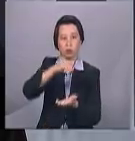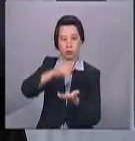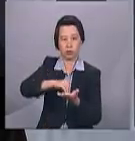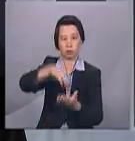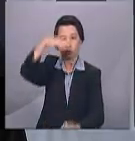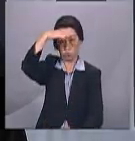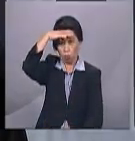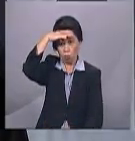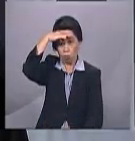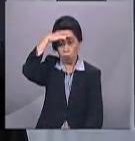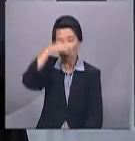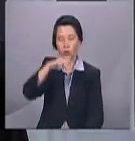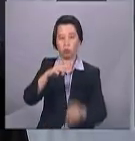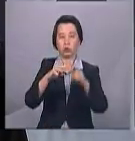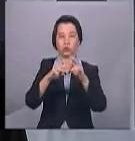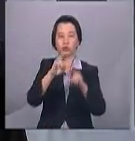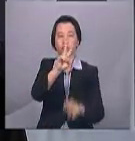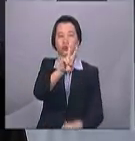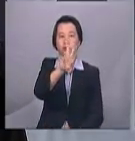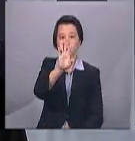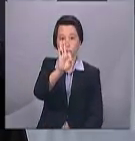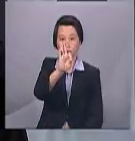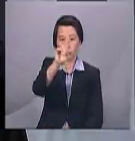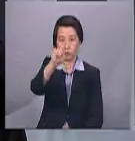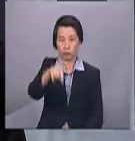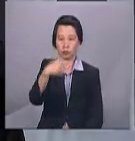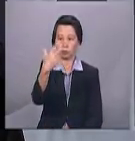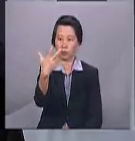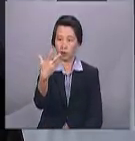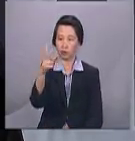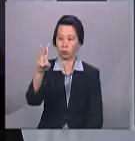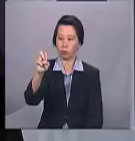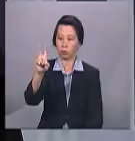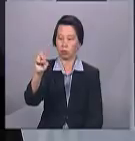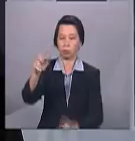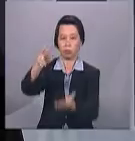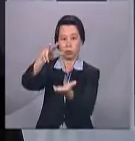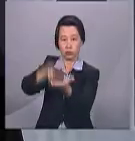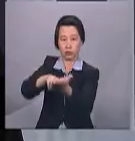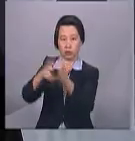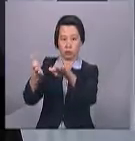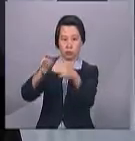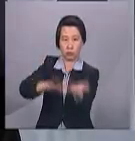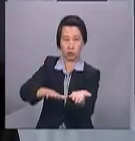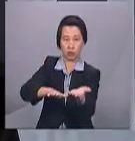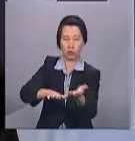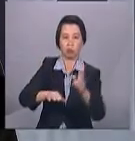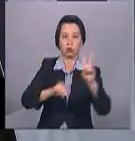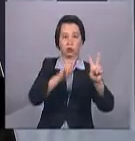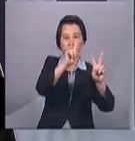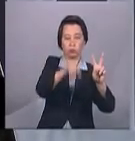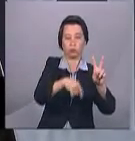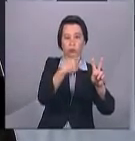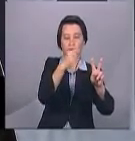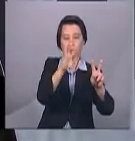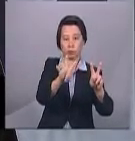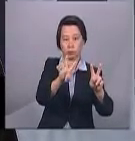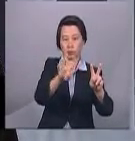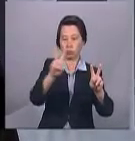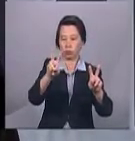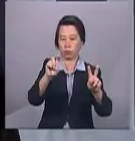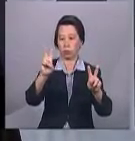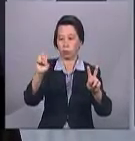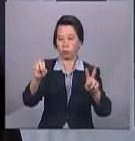Johor pada 29 Mac 2020 dan disahkan meninggal dunia pada 2 April